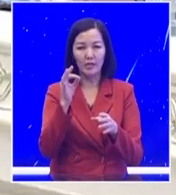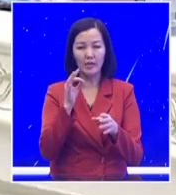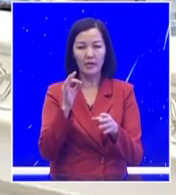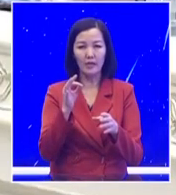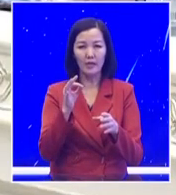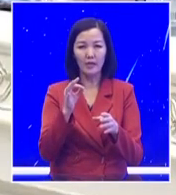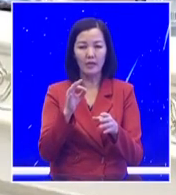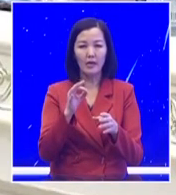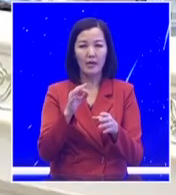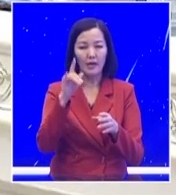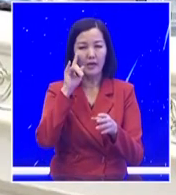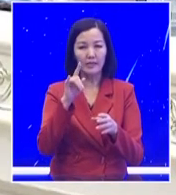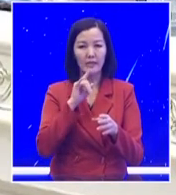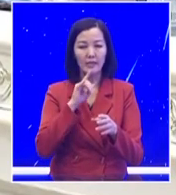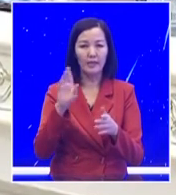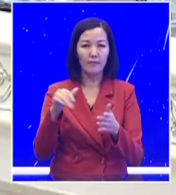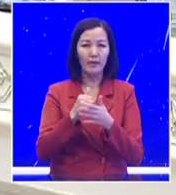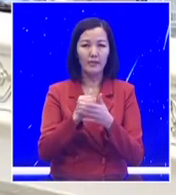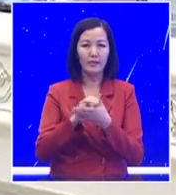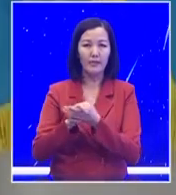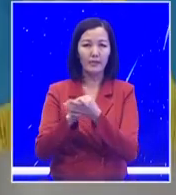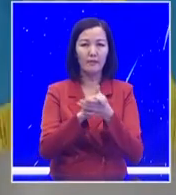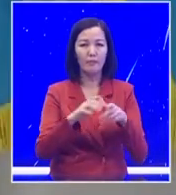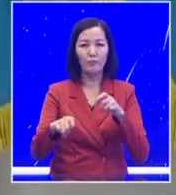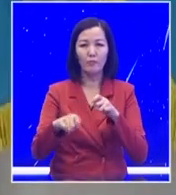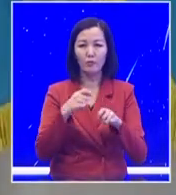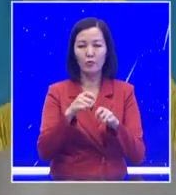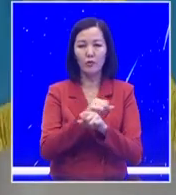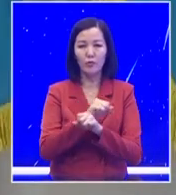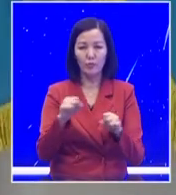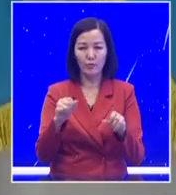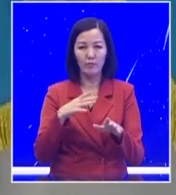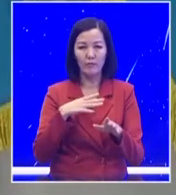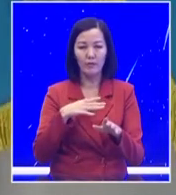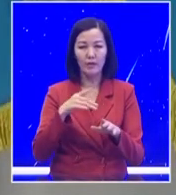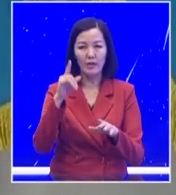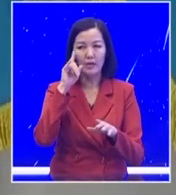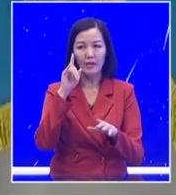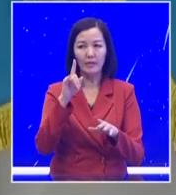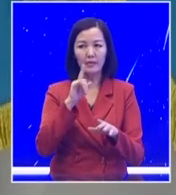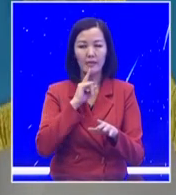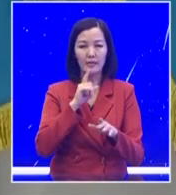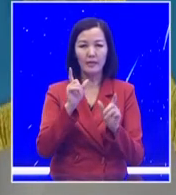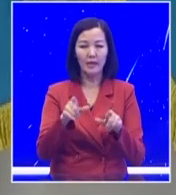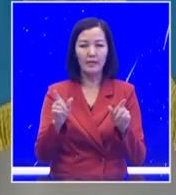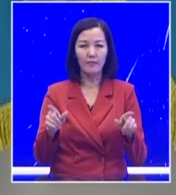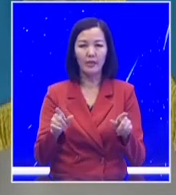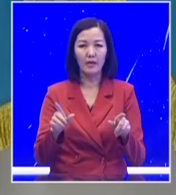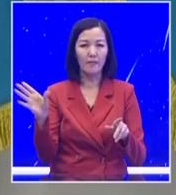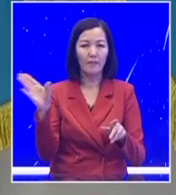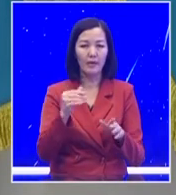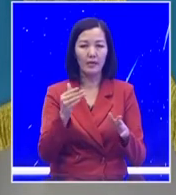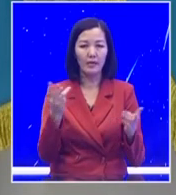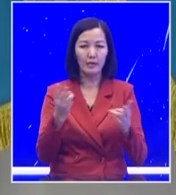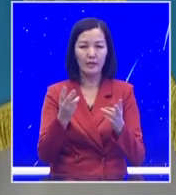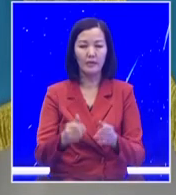басты құндылығын, ынтымақ бірлігімізді бұзуға жол бермейміз. Бұл еліміздегі барша азаматтарға ортақ тілек деп